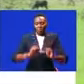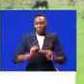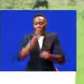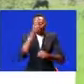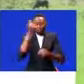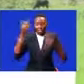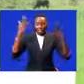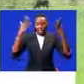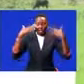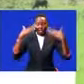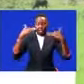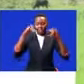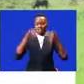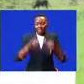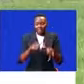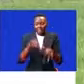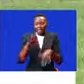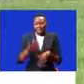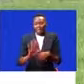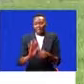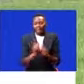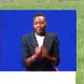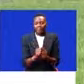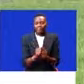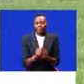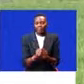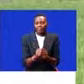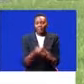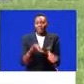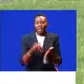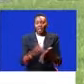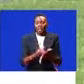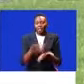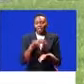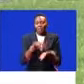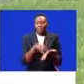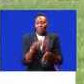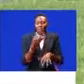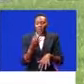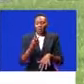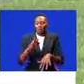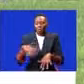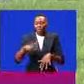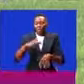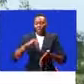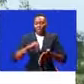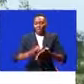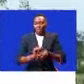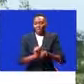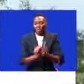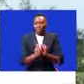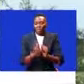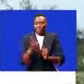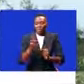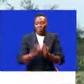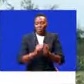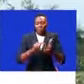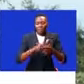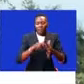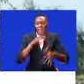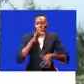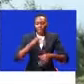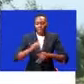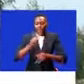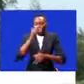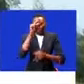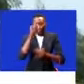chwe mang'eny kuro pungu ka. No e chal mar Riwa Aggregation Center mane ochaki kod piny owacho mar county ma Homa